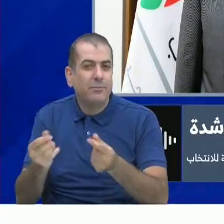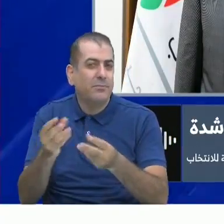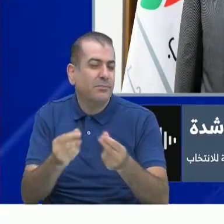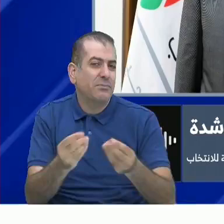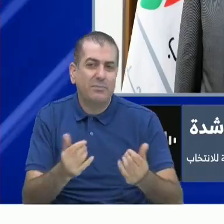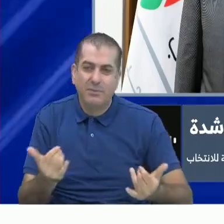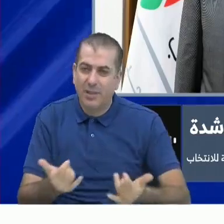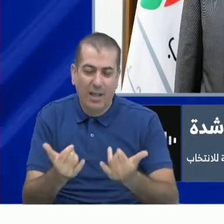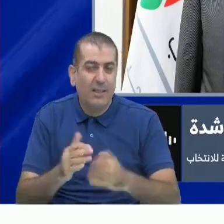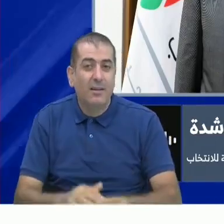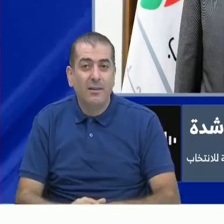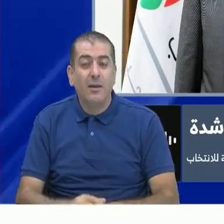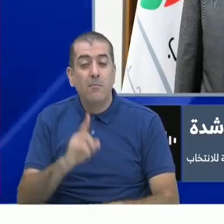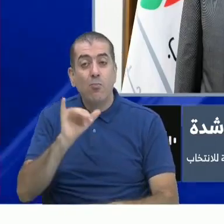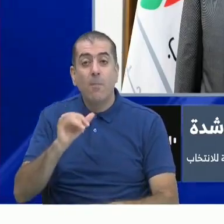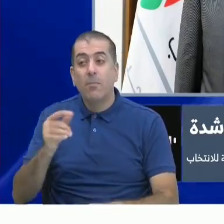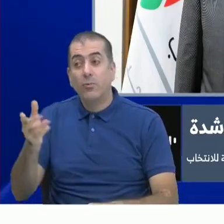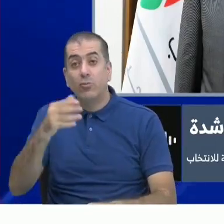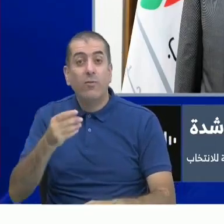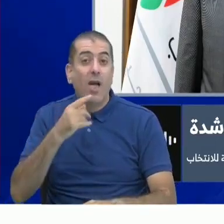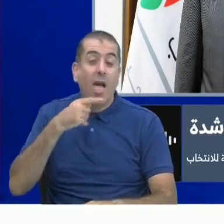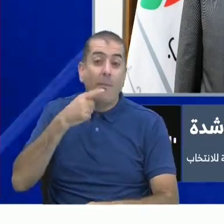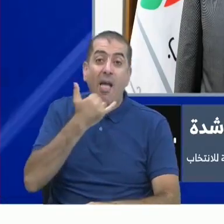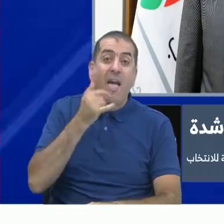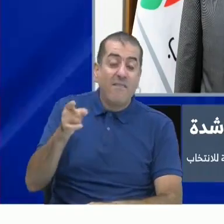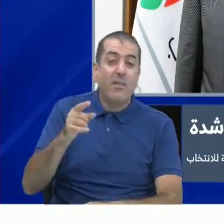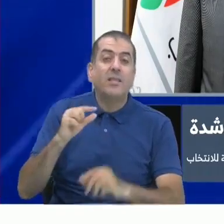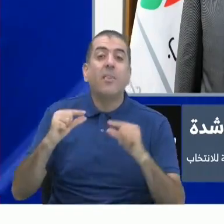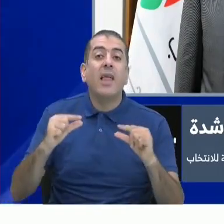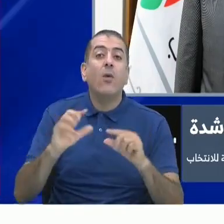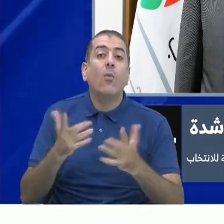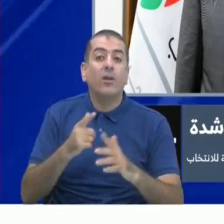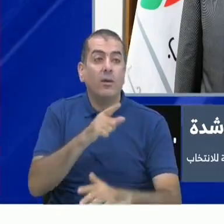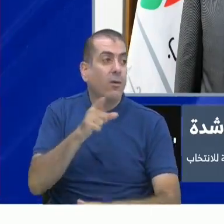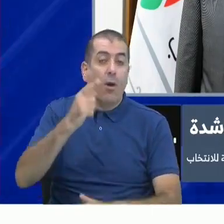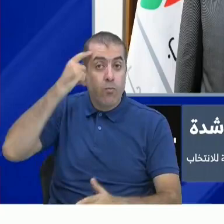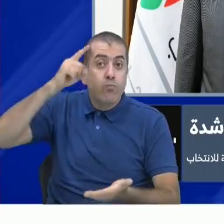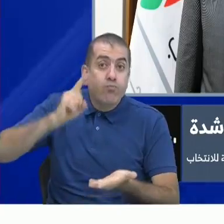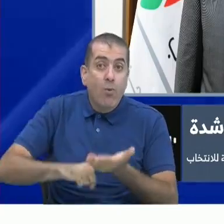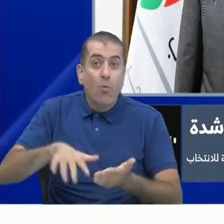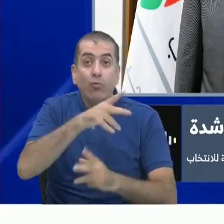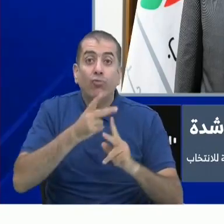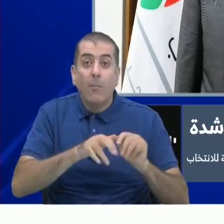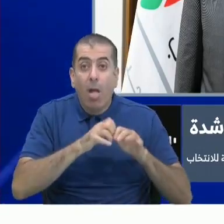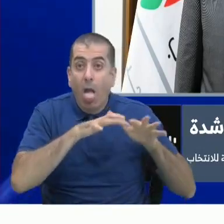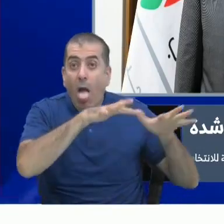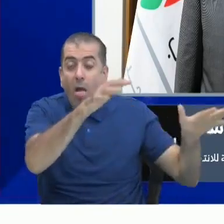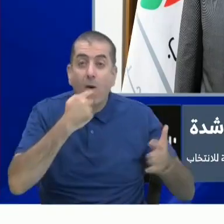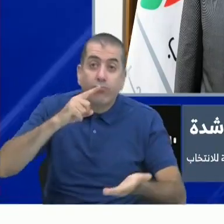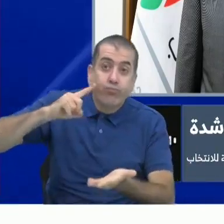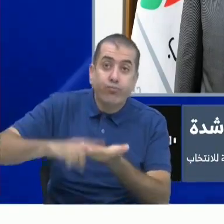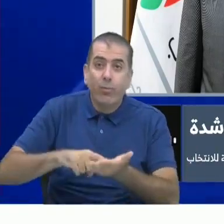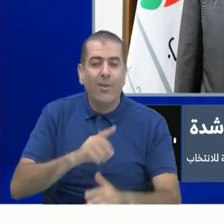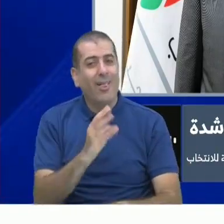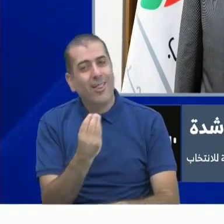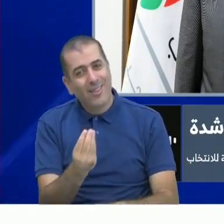لإثباتها إلا ببينات وأدلة. بغير ذلك نعتقد بأننا سنكون